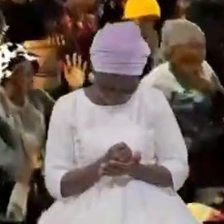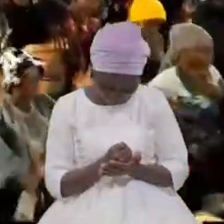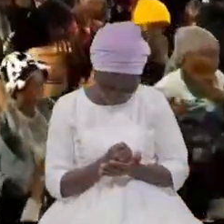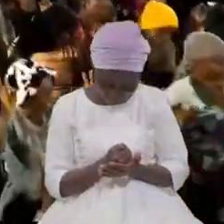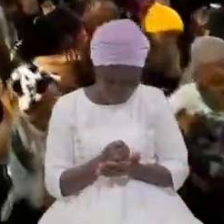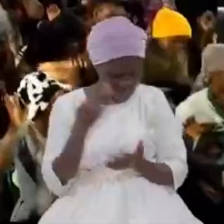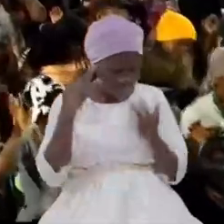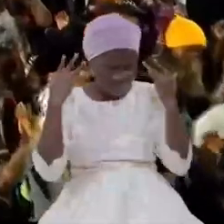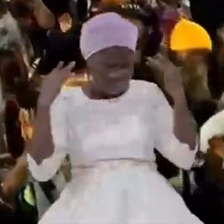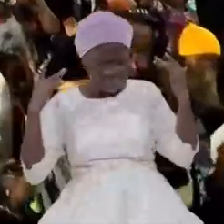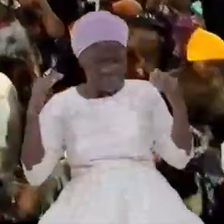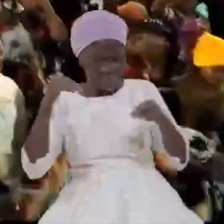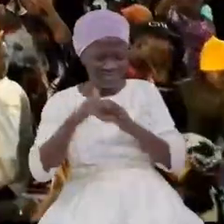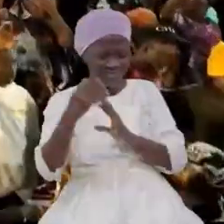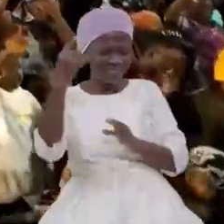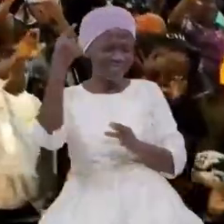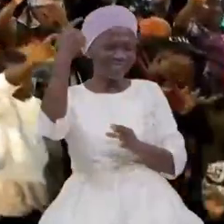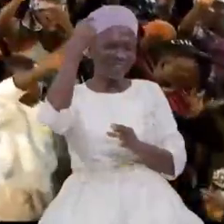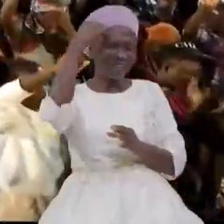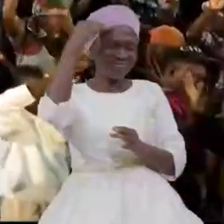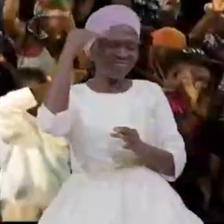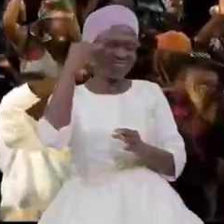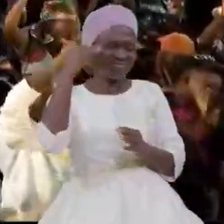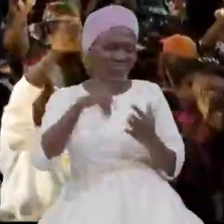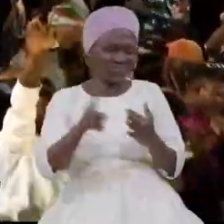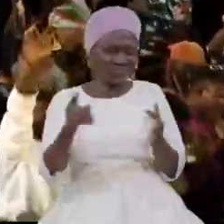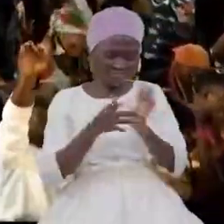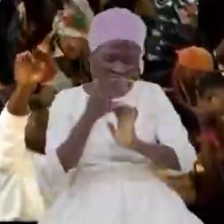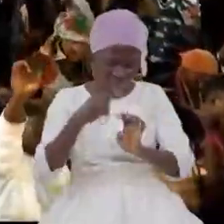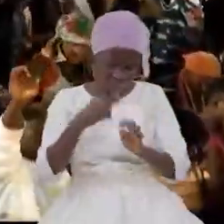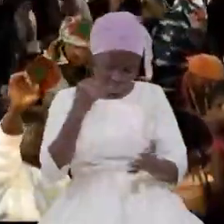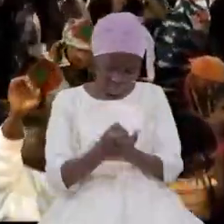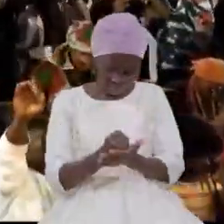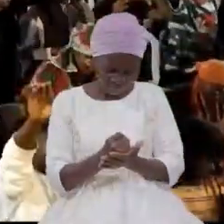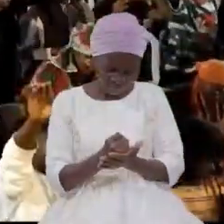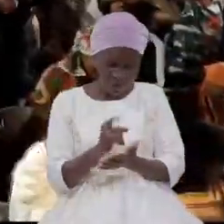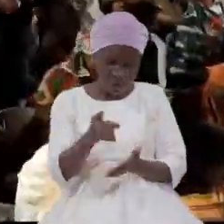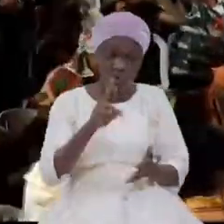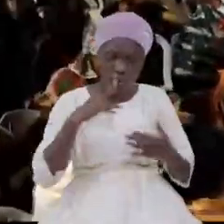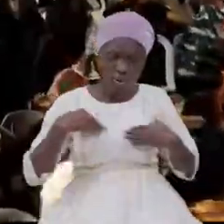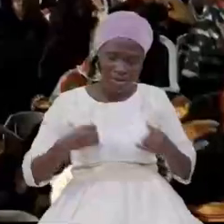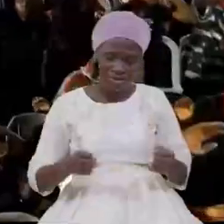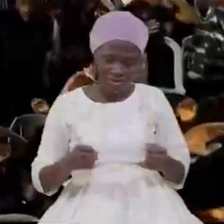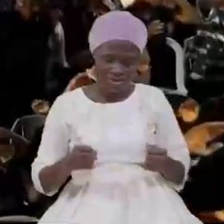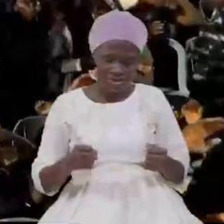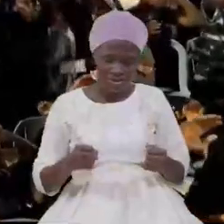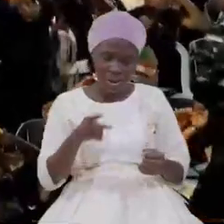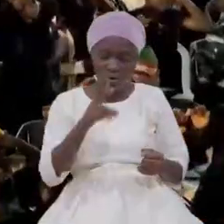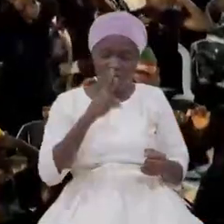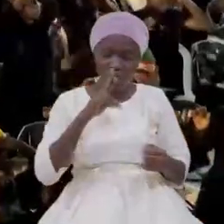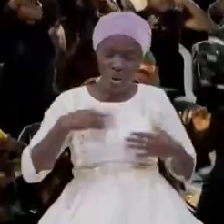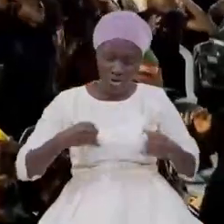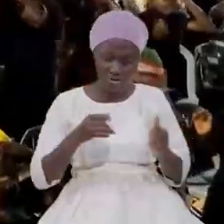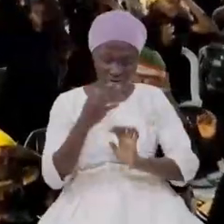Les bruits dans les oreilles, sortez au nom de Jésus. Vous êtes guéris. Vous êtes